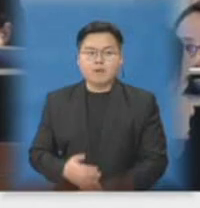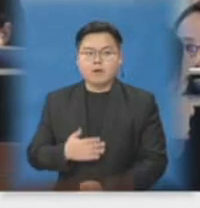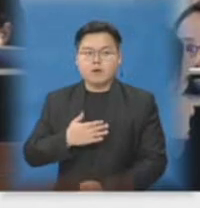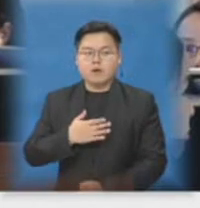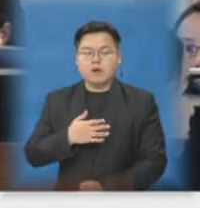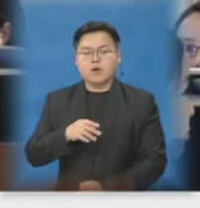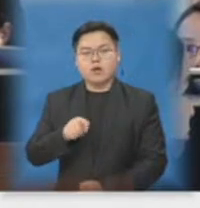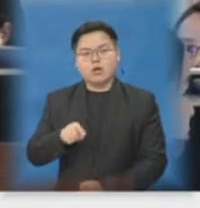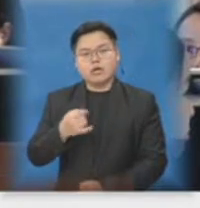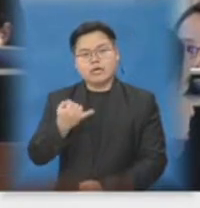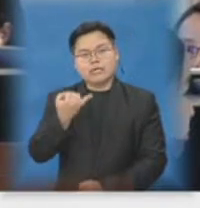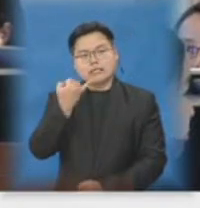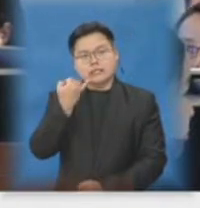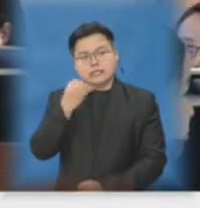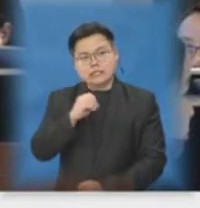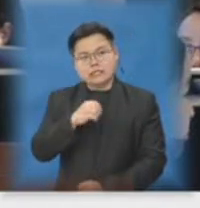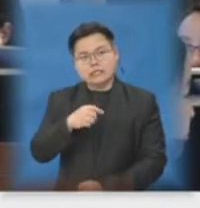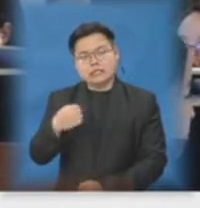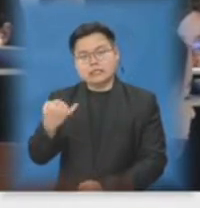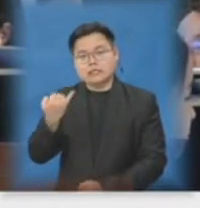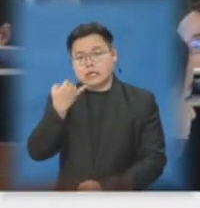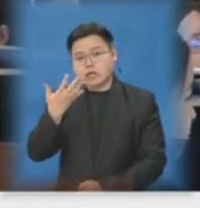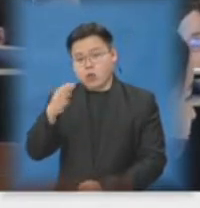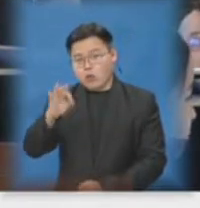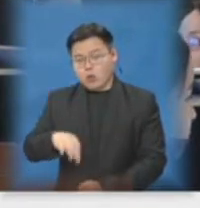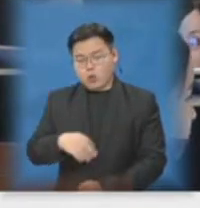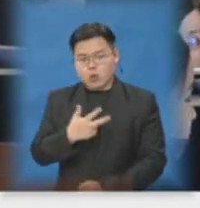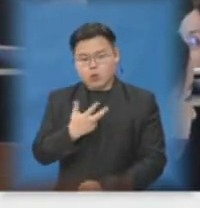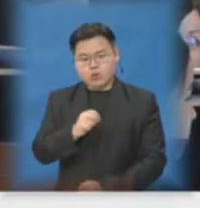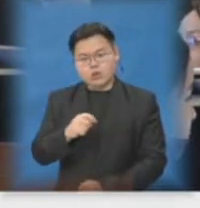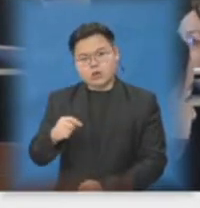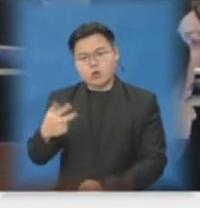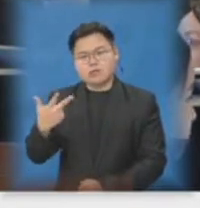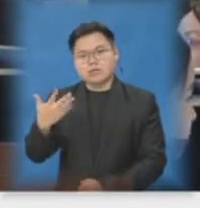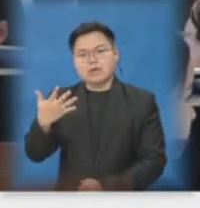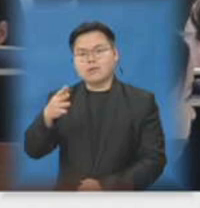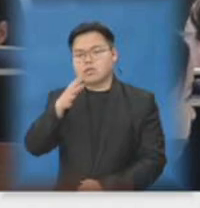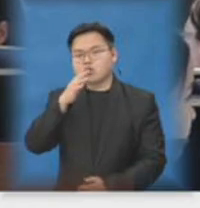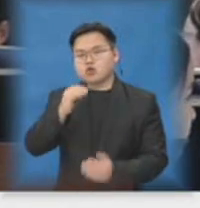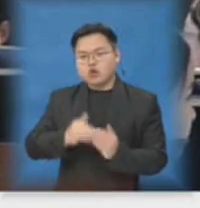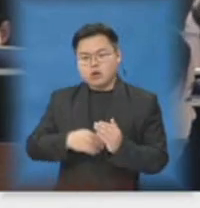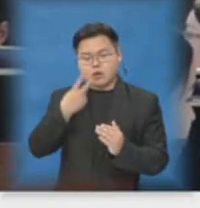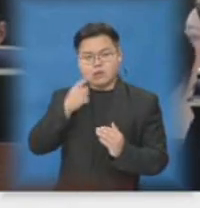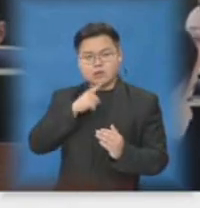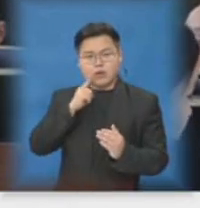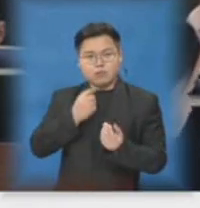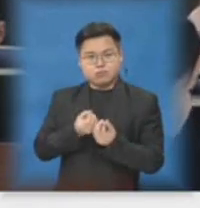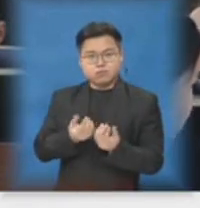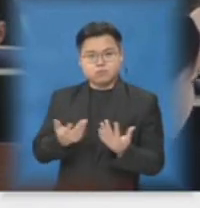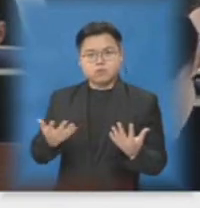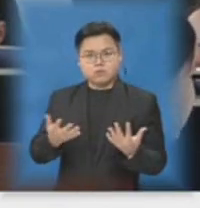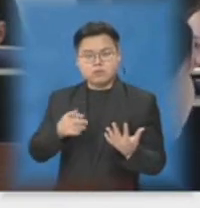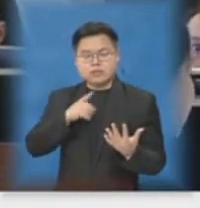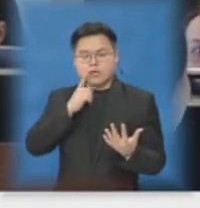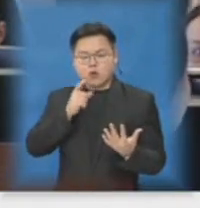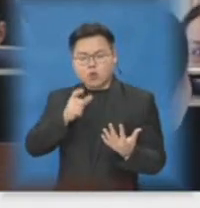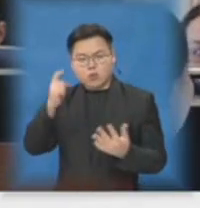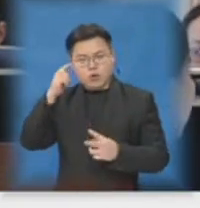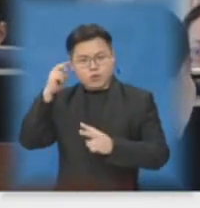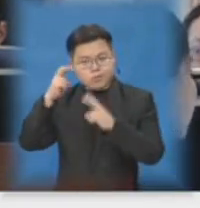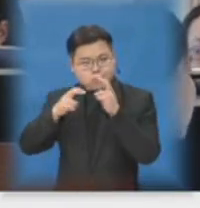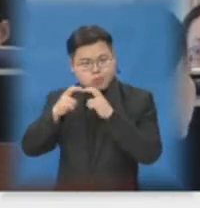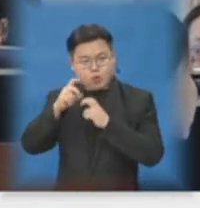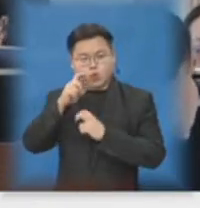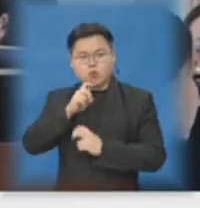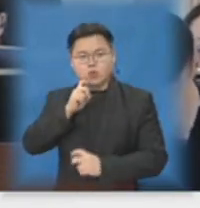60-65%, 35-аас доош насны залуучууд бид залуу үндэстэн. Энэ залуу үеийнхний сэтгэлгээ,